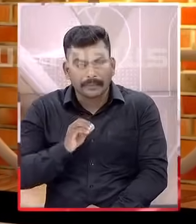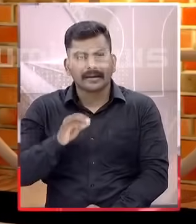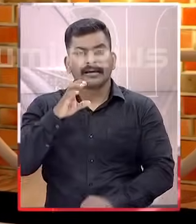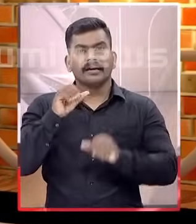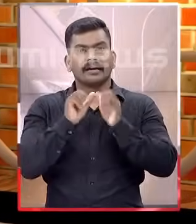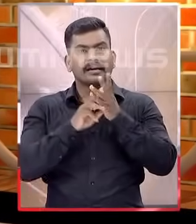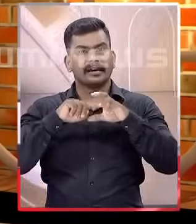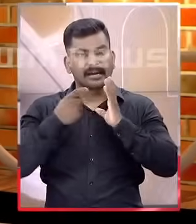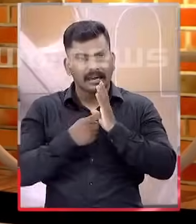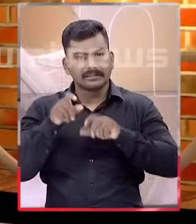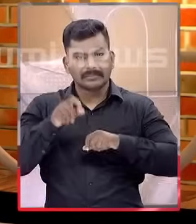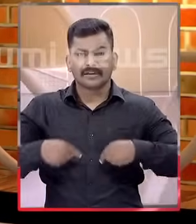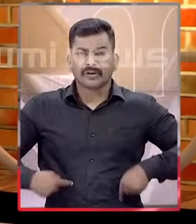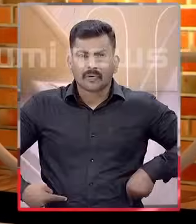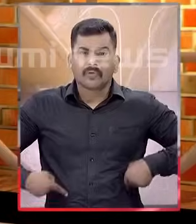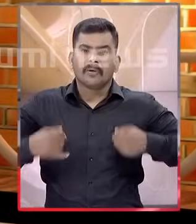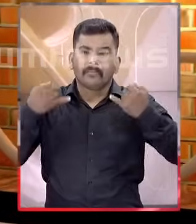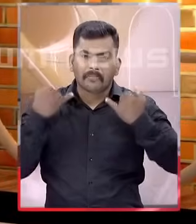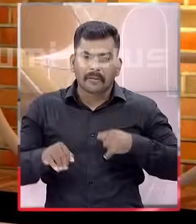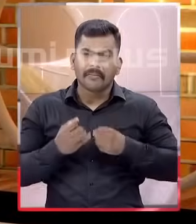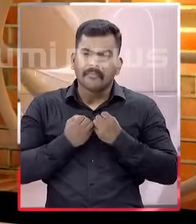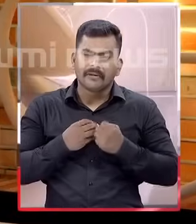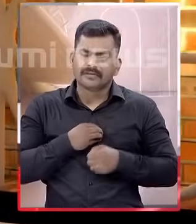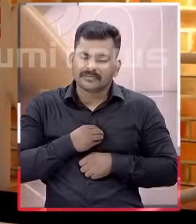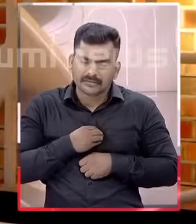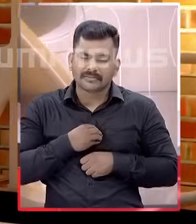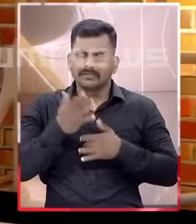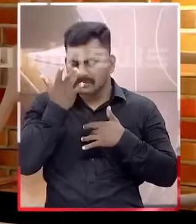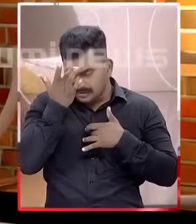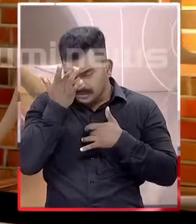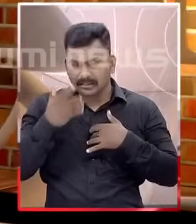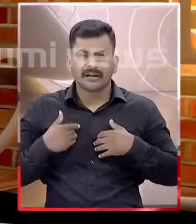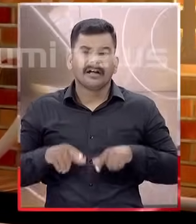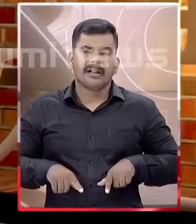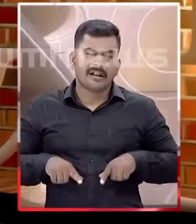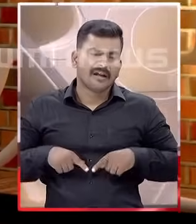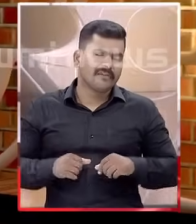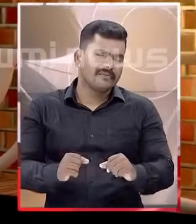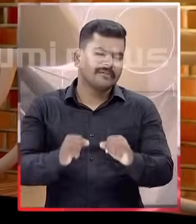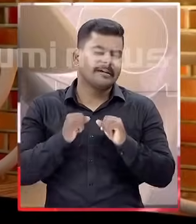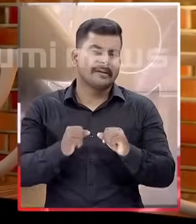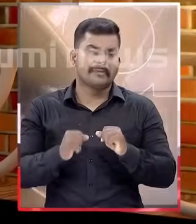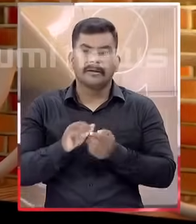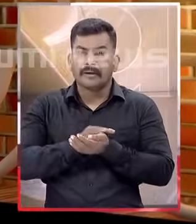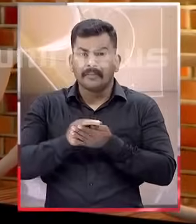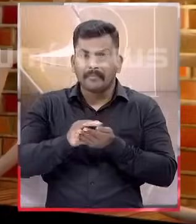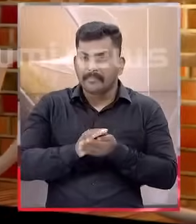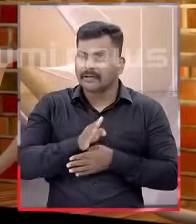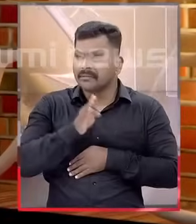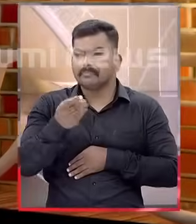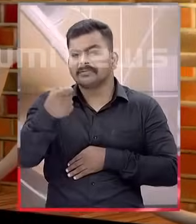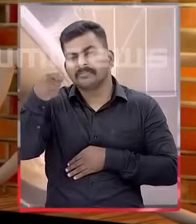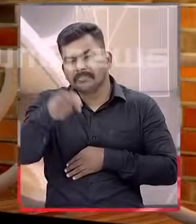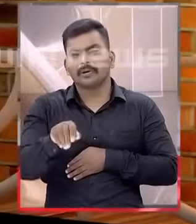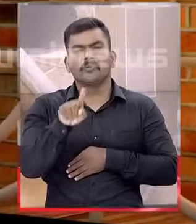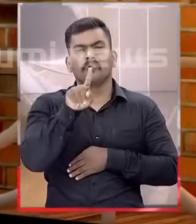പേഷ്യൻ്റ്, കിഡ്നി രോഗികൾ, അങ്ങനെ മാറാരോഗങ്ങളുടെ പിടിയിൽ അമർന്നിരിക്കുന്ന ആളുകൾക്ക് ഈ ബാങ്കിൽ എത്തുന്ന ഈ ഒരു ബാലൻസാണ് അവരുടെ